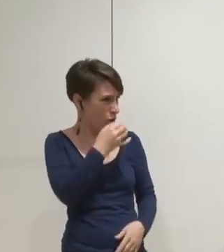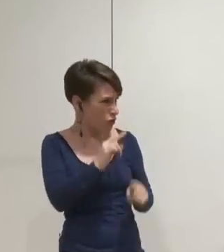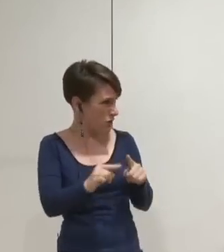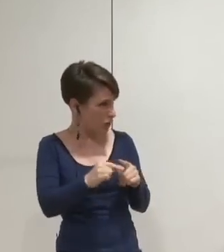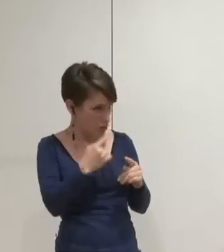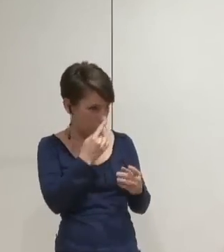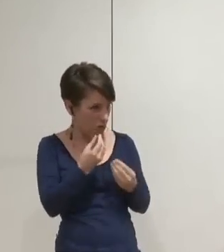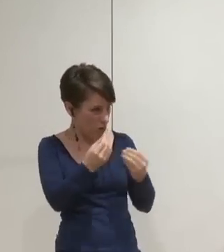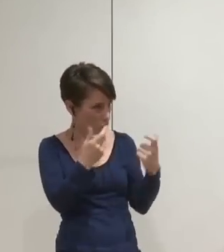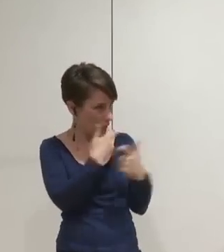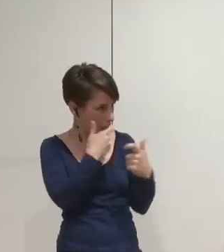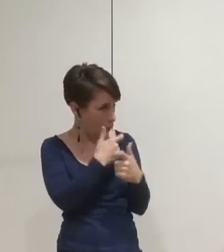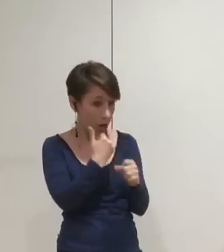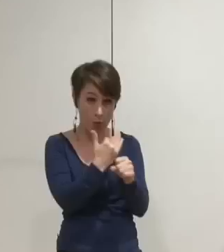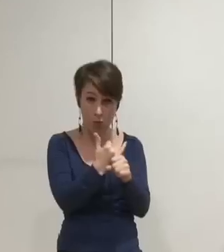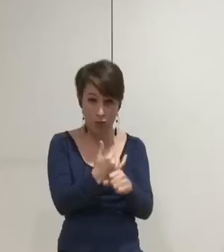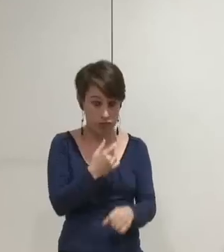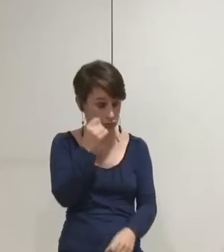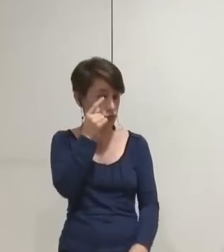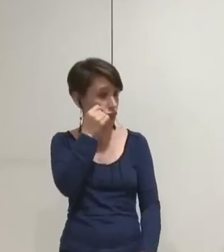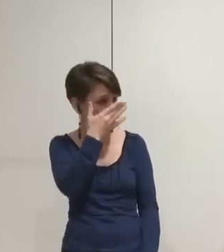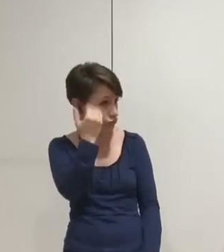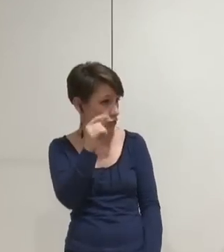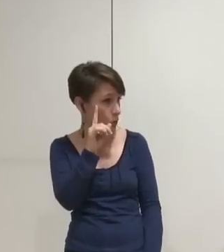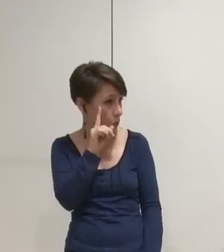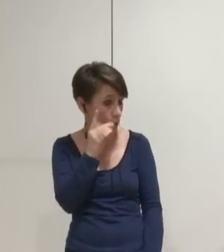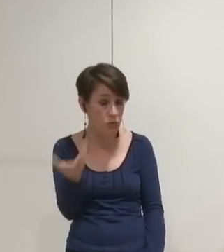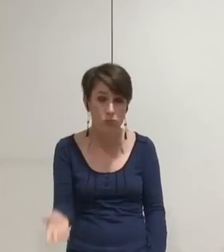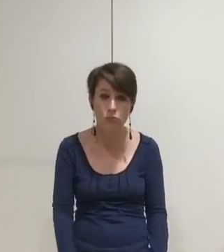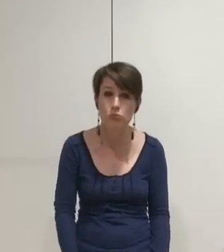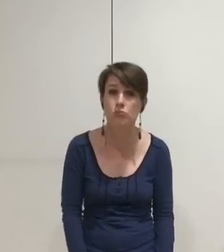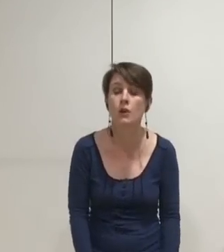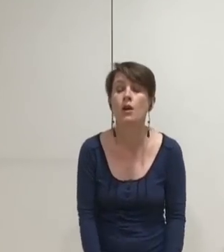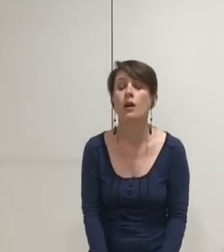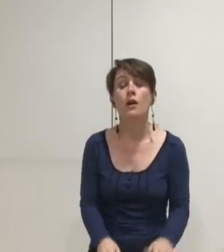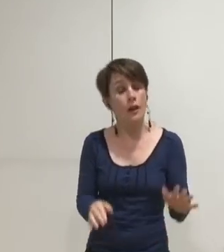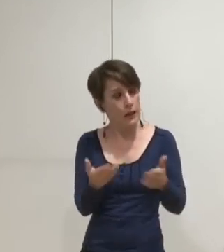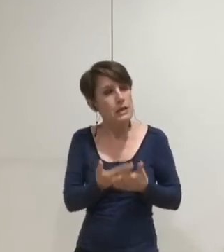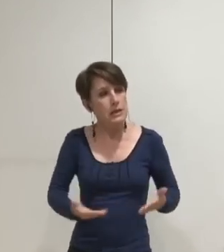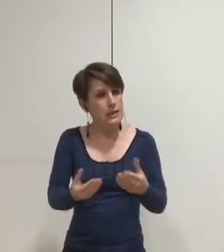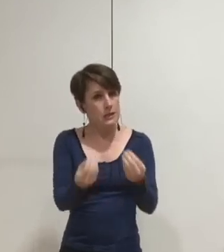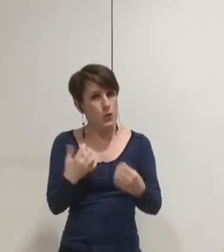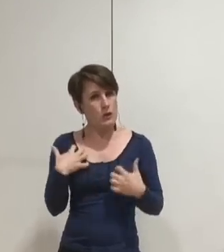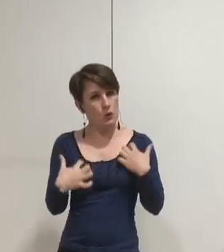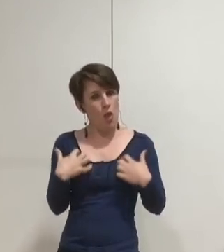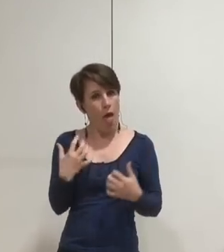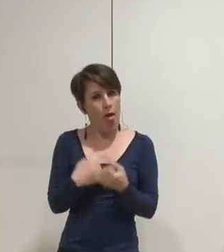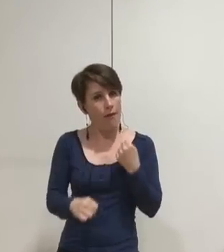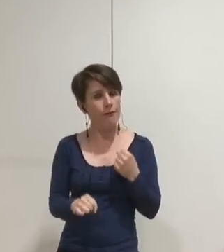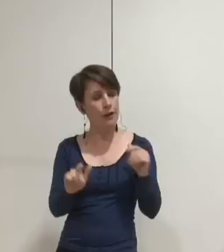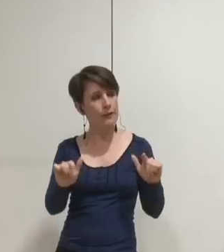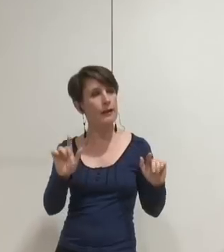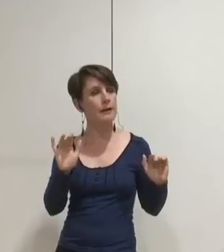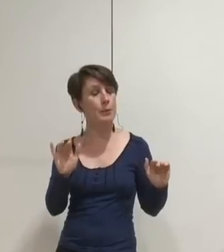mais bon euh c'est embarrassant parce que si vous voulez moi il me semble